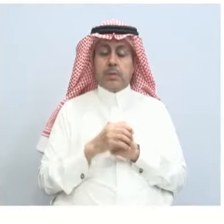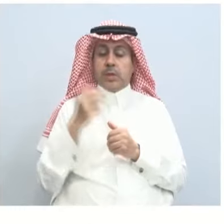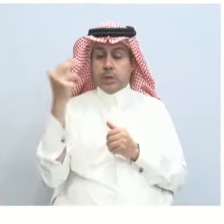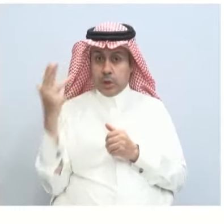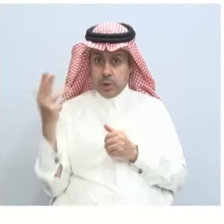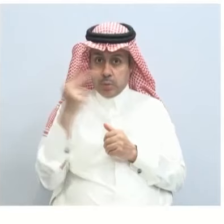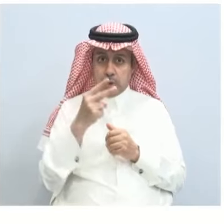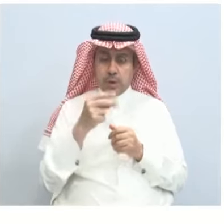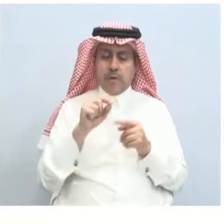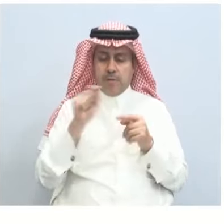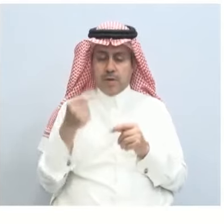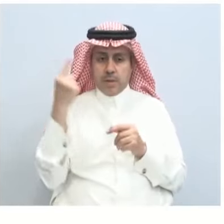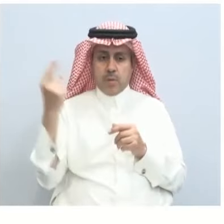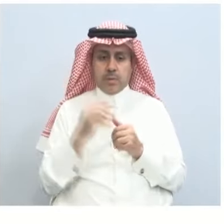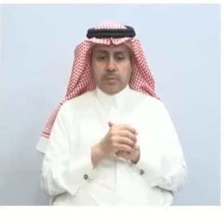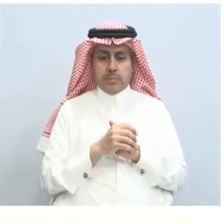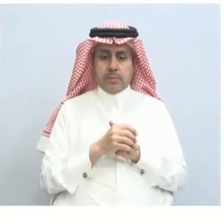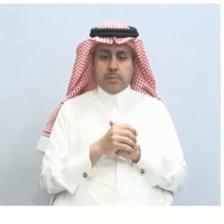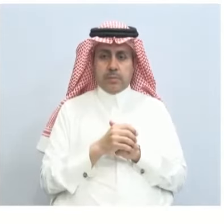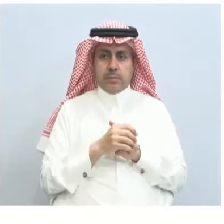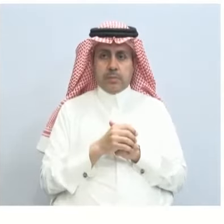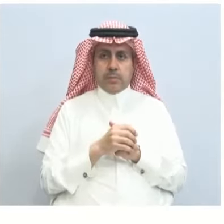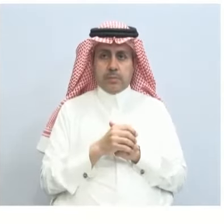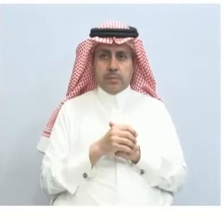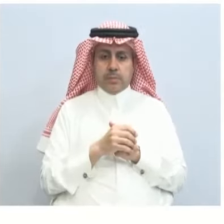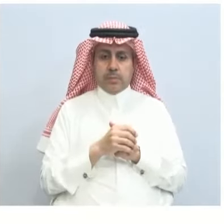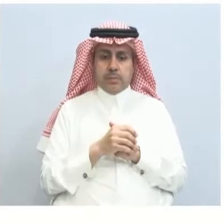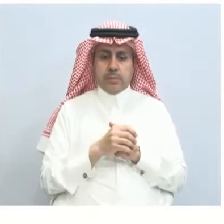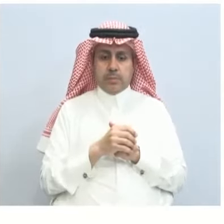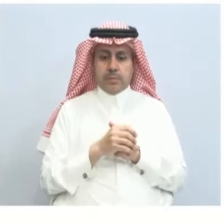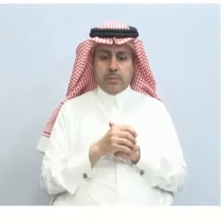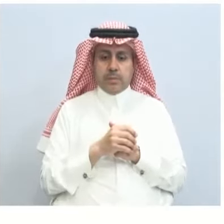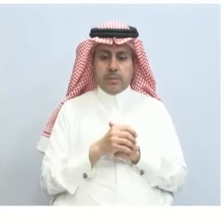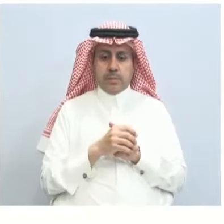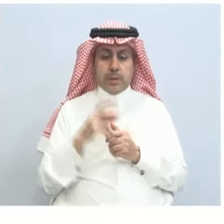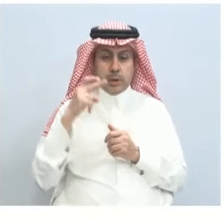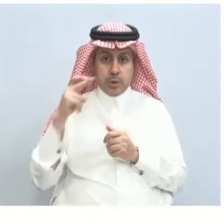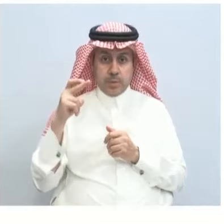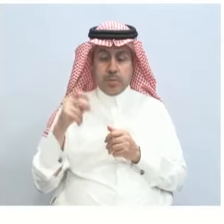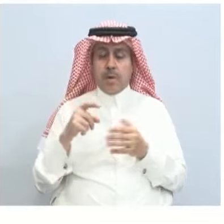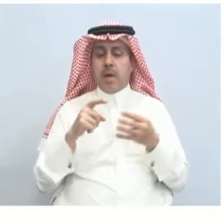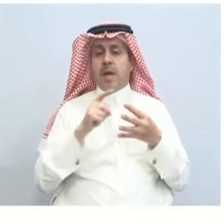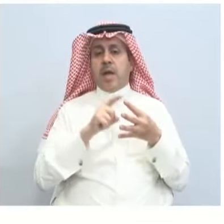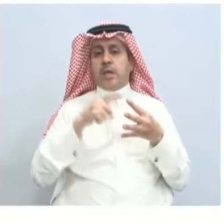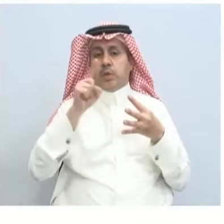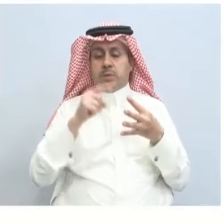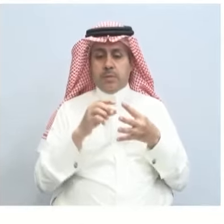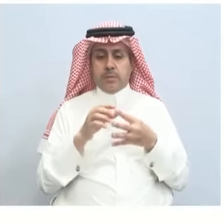29.1 29.1 درجه وبالتالي الجواب الصحيح هو